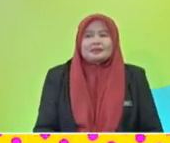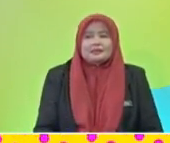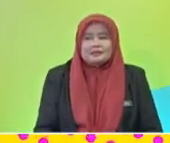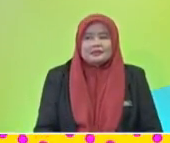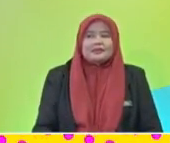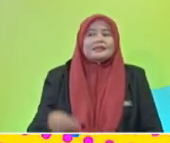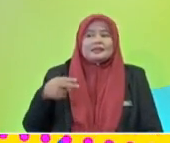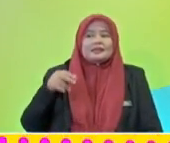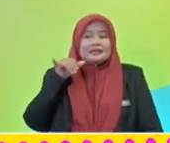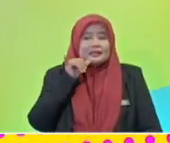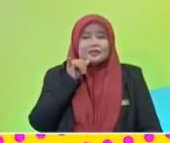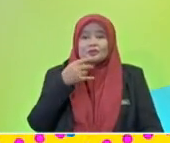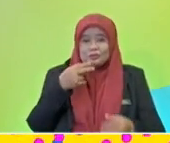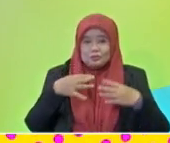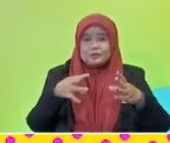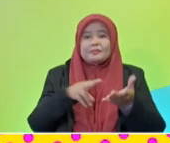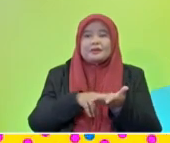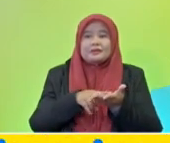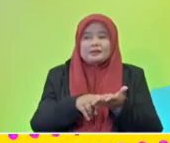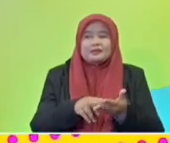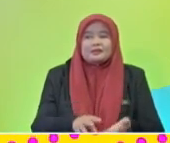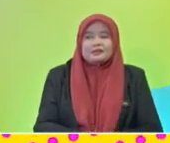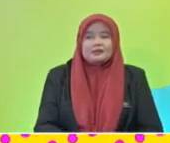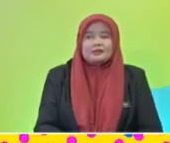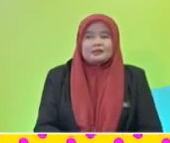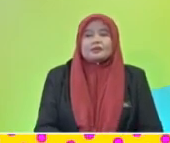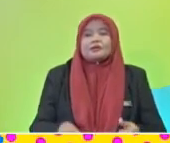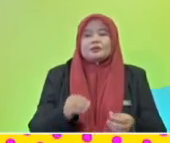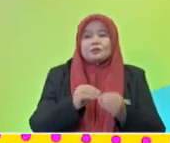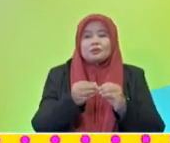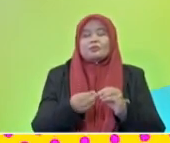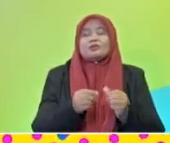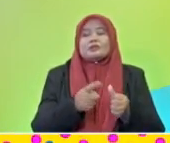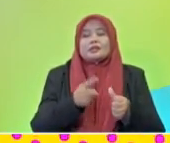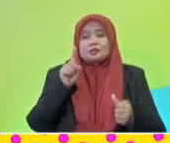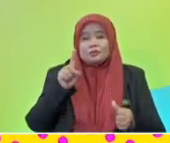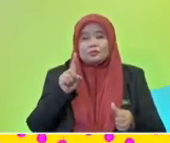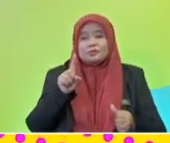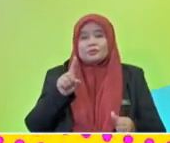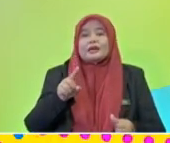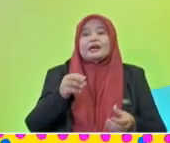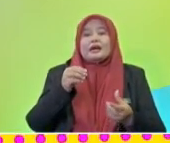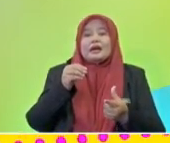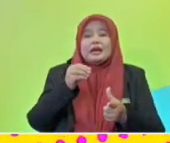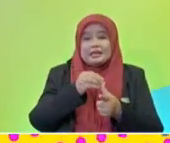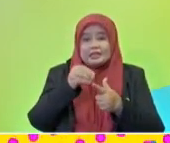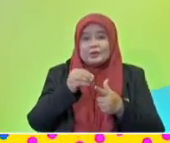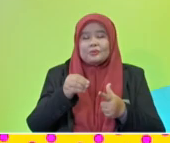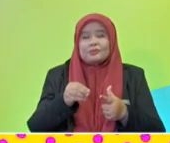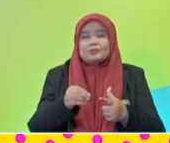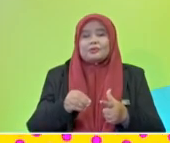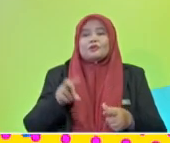baca yang ini boleh Cikgu nombor satu ialah atau nombor dua ialah